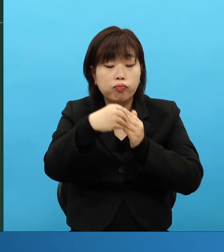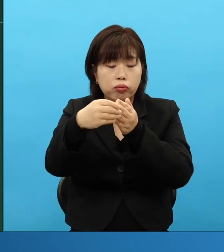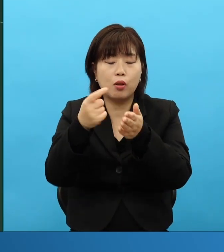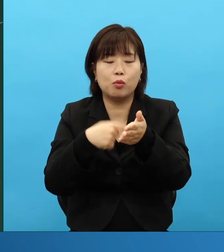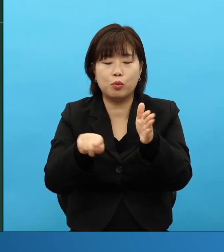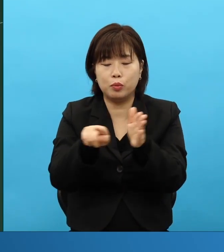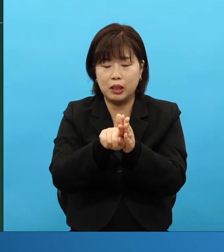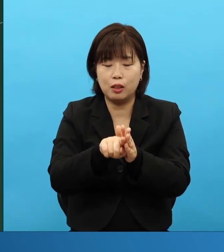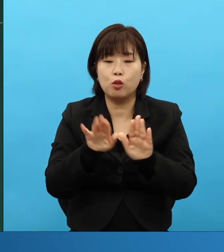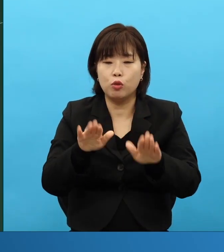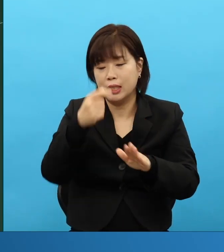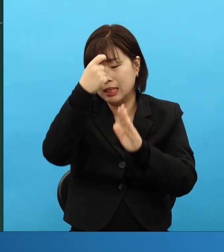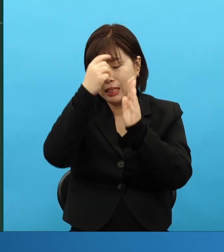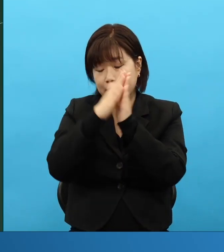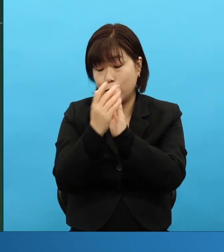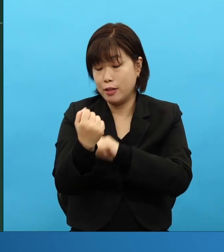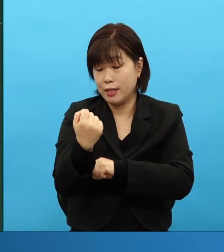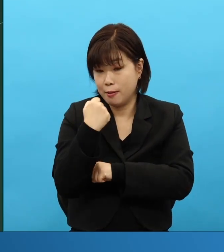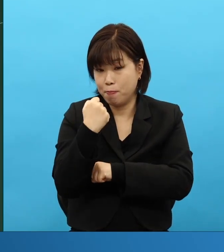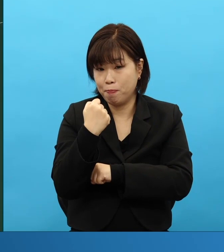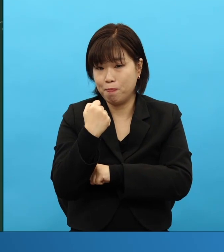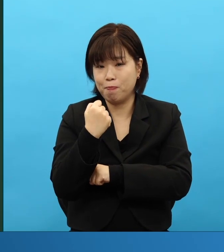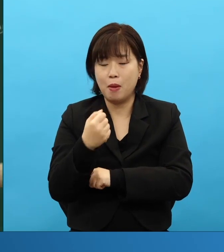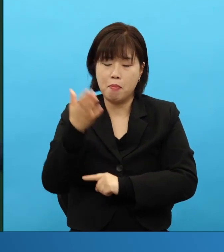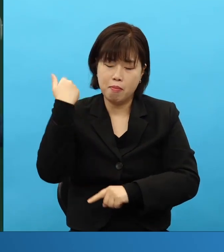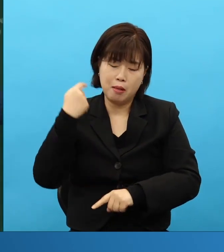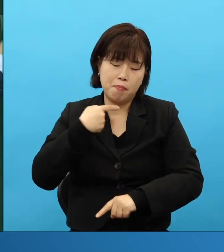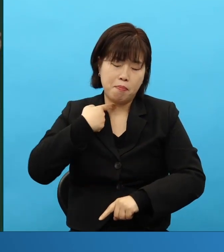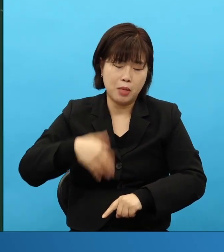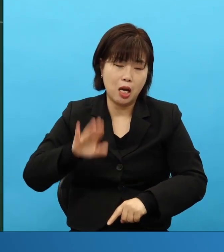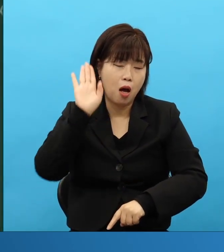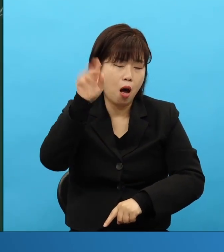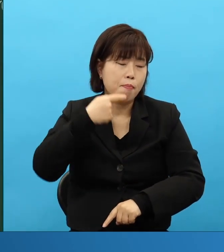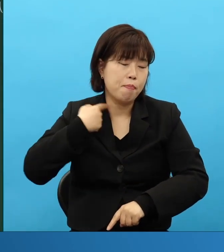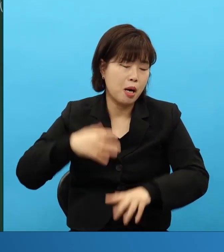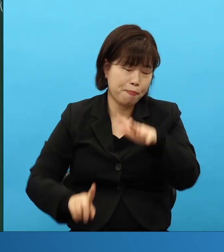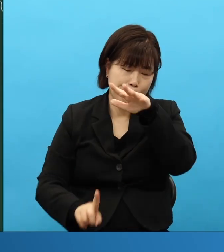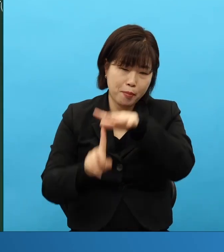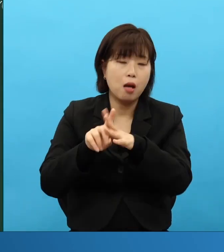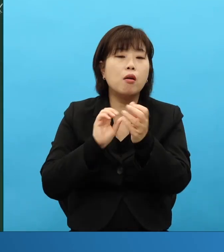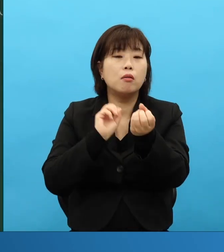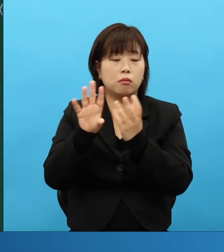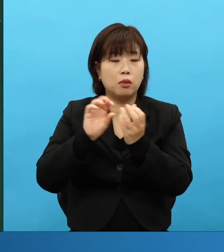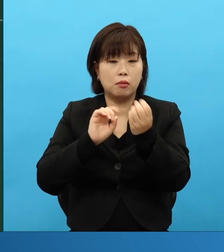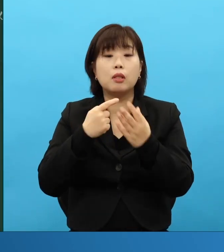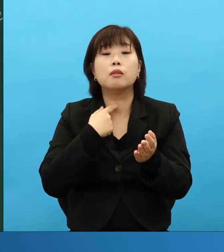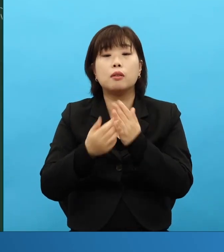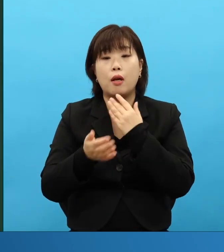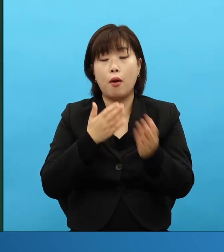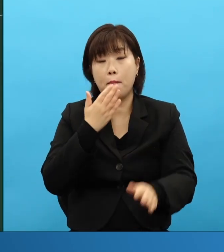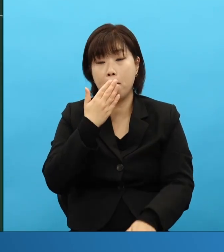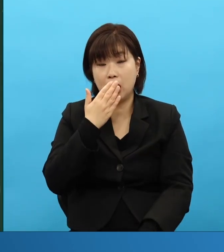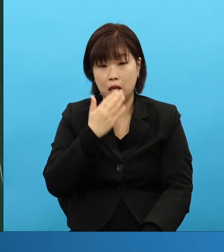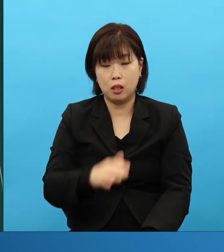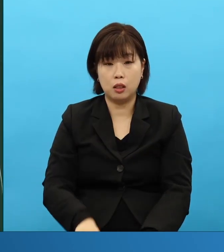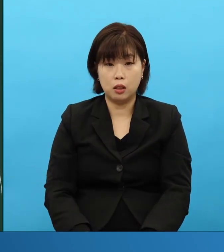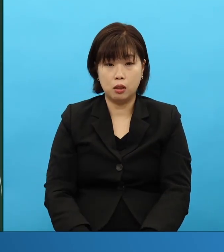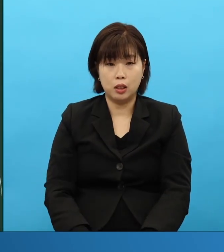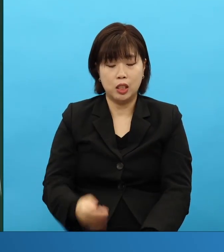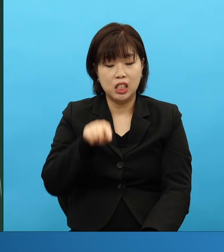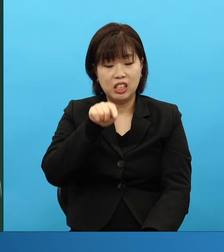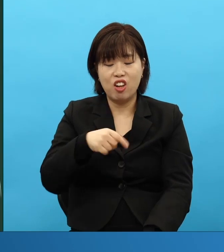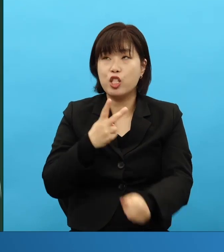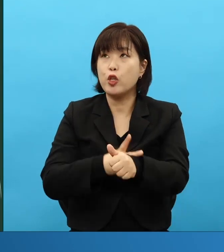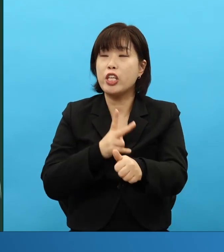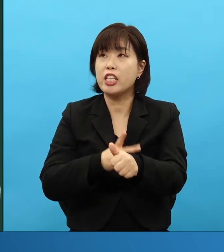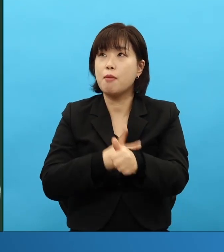go, Jericho will fall, and with unprecedented, never repeated answers, darkness will 이 crumble. 부분 제가 제서 설명하는요. 여러분 이제 스스로 포럼하고 얻어내야 돼요. And so I'm not going to